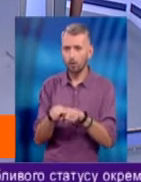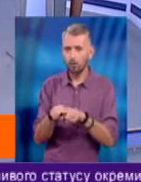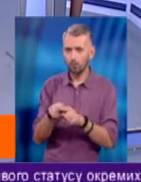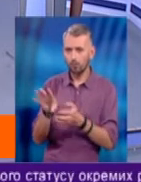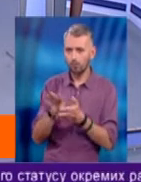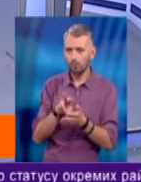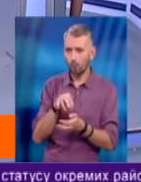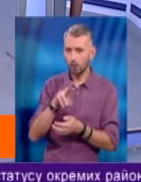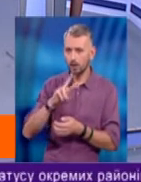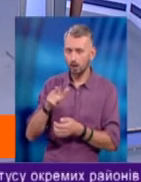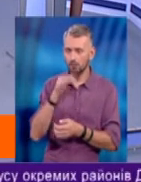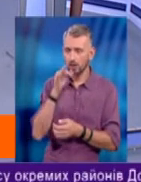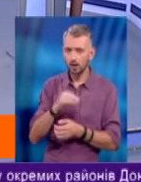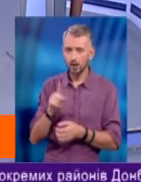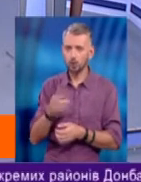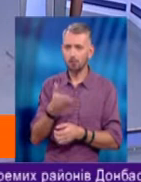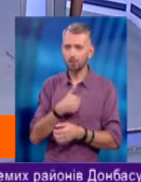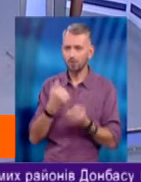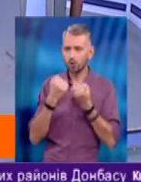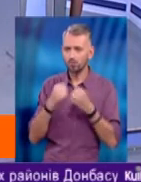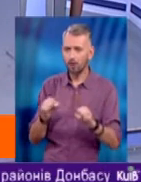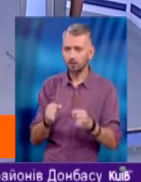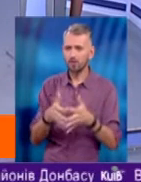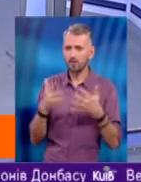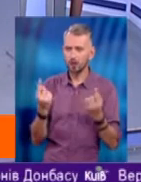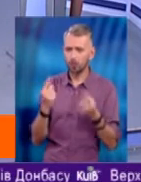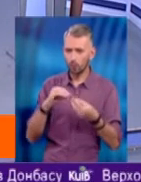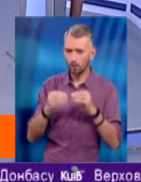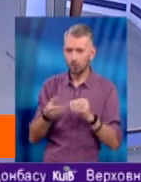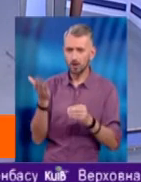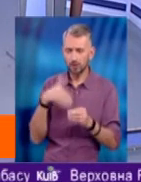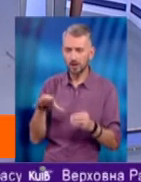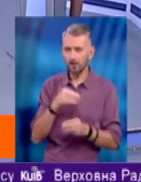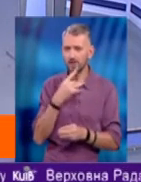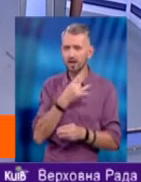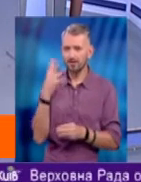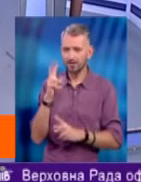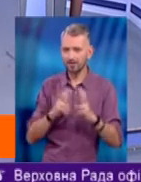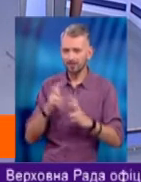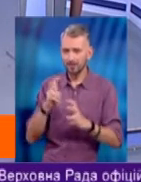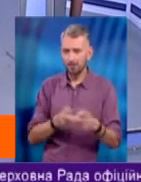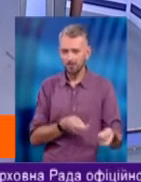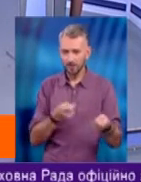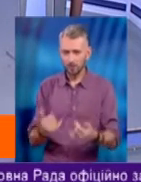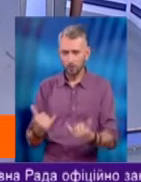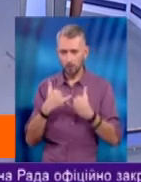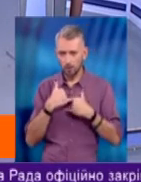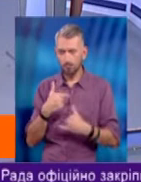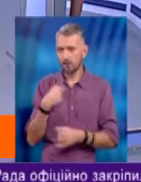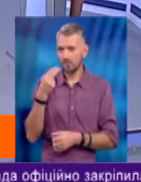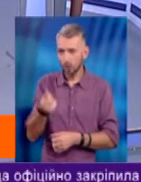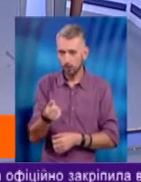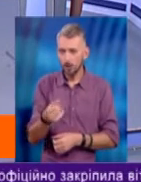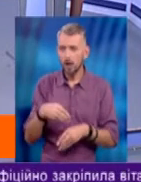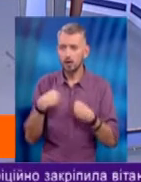вона сказала, для того, щоб ми позбавилися великої проблеми, давайте ми весь радянський автопром привезіть до нас, ми вас її викупимо